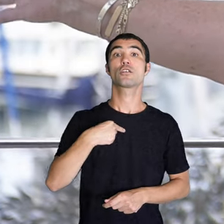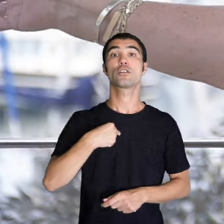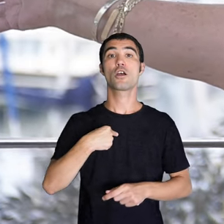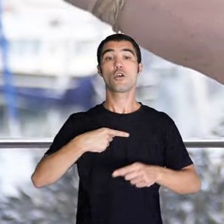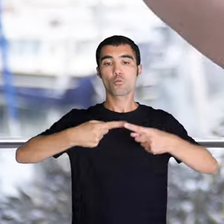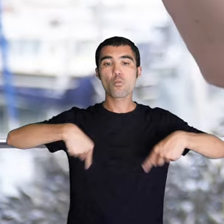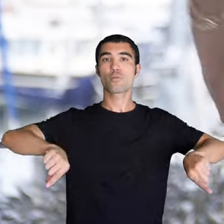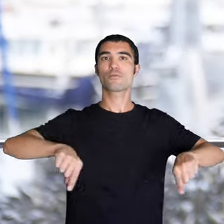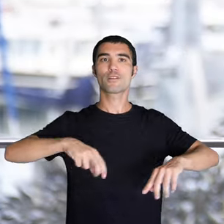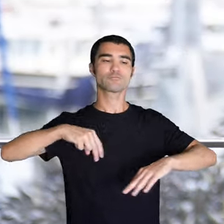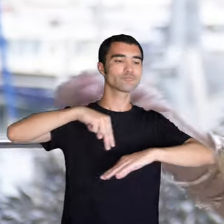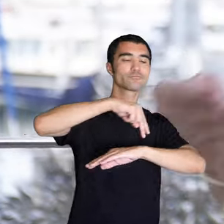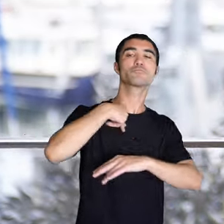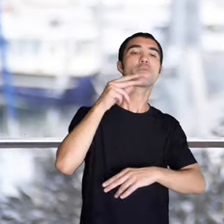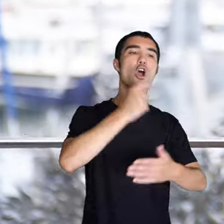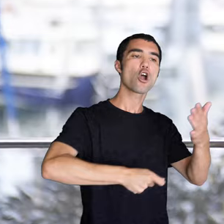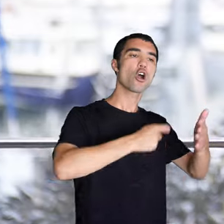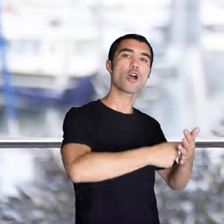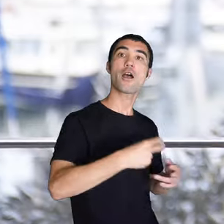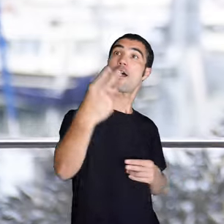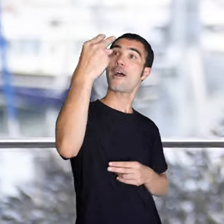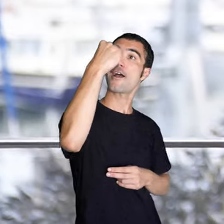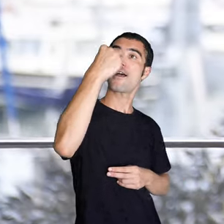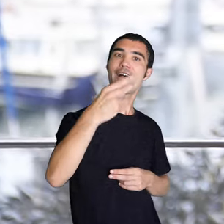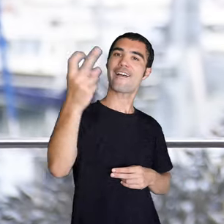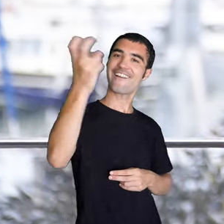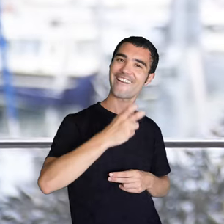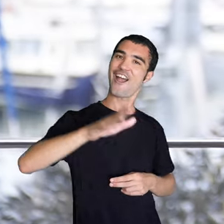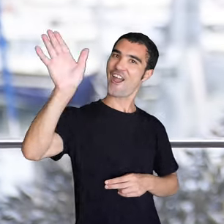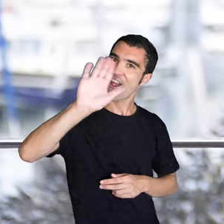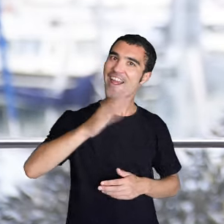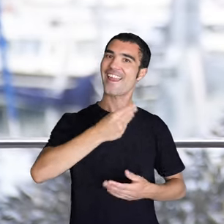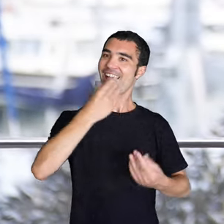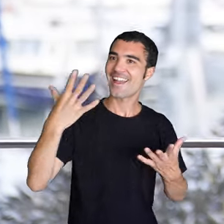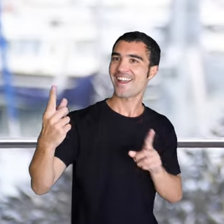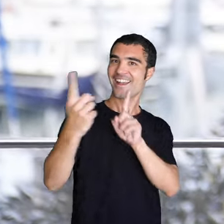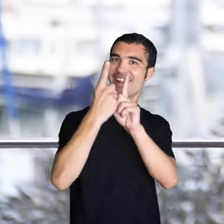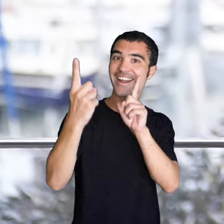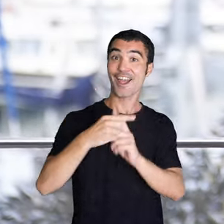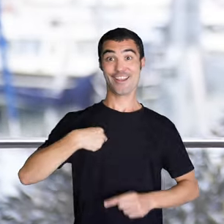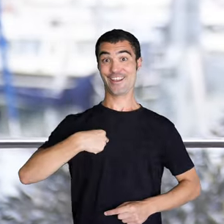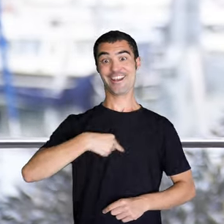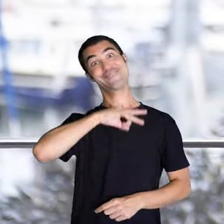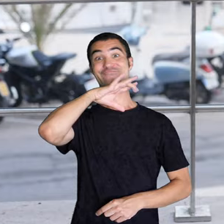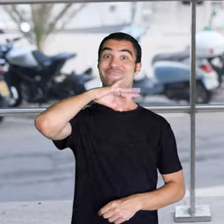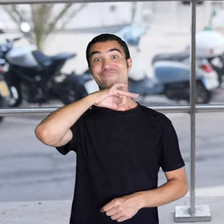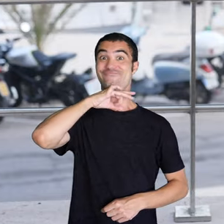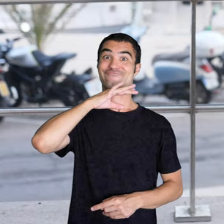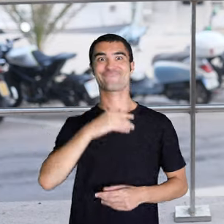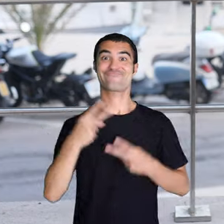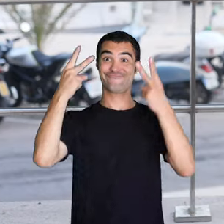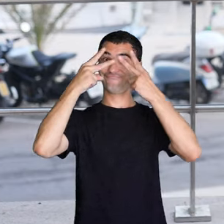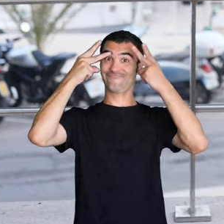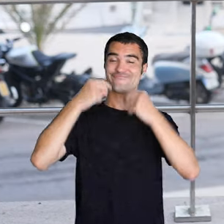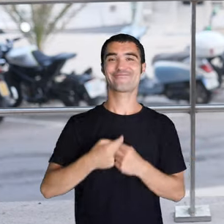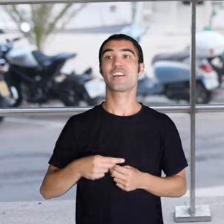Montermoll a comprar, doncs ell, quan me veia, sempre venia, me pesava ell i me feia bon pes. I jo ben contenta que estava. Ells